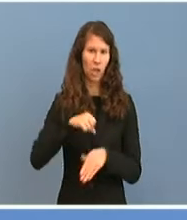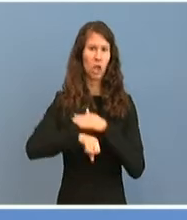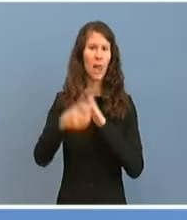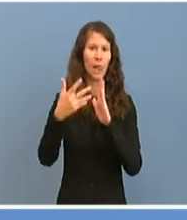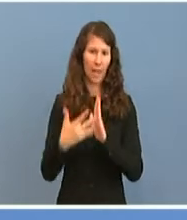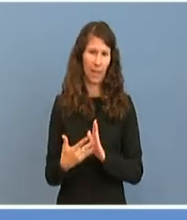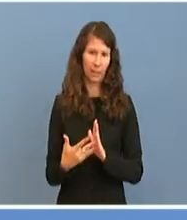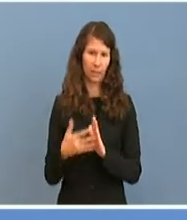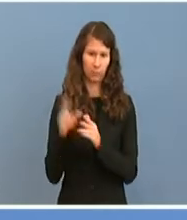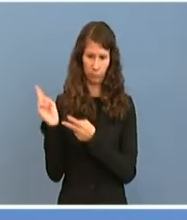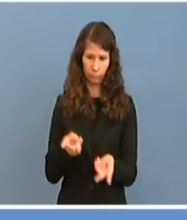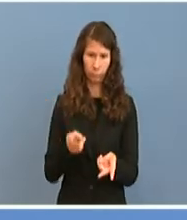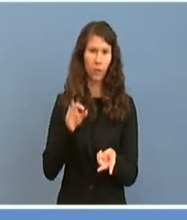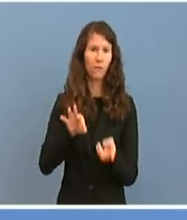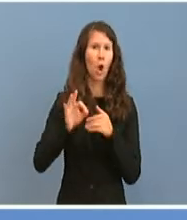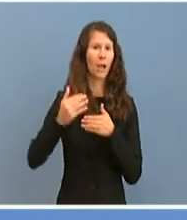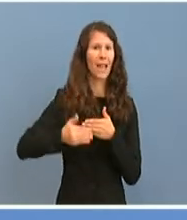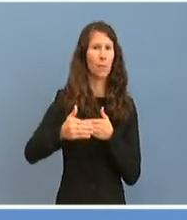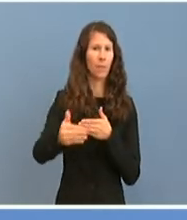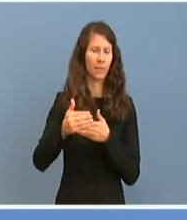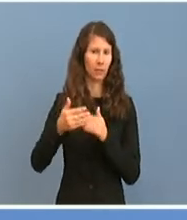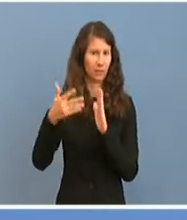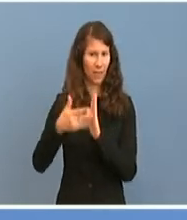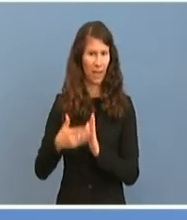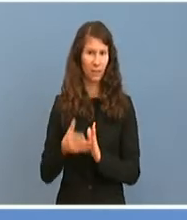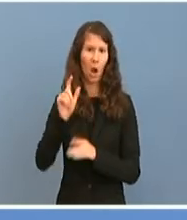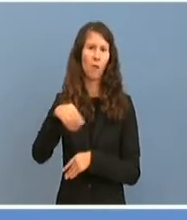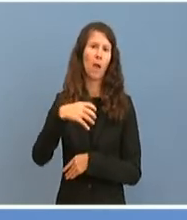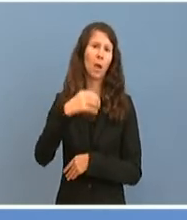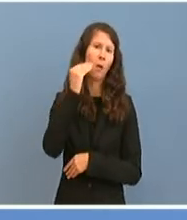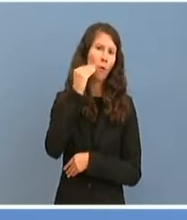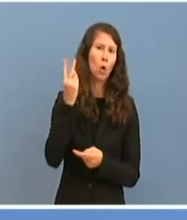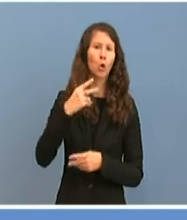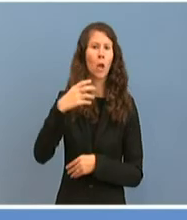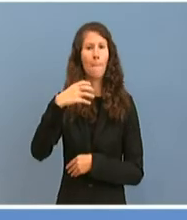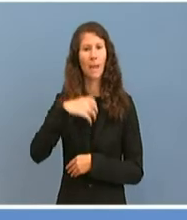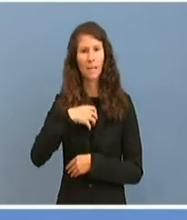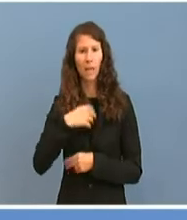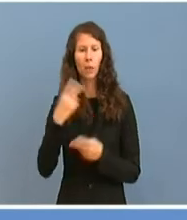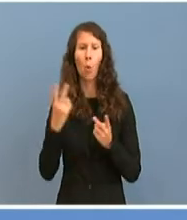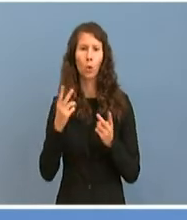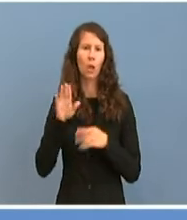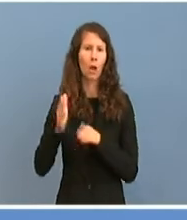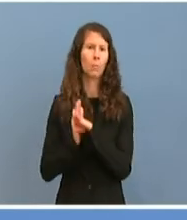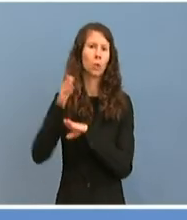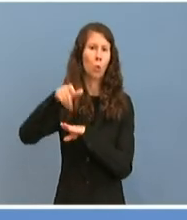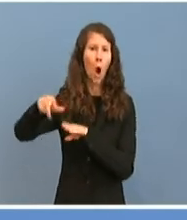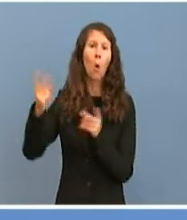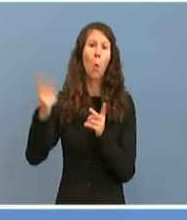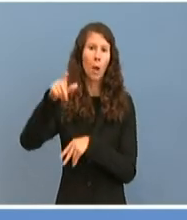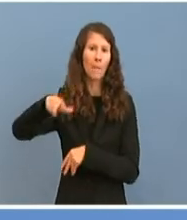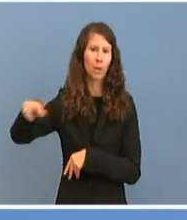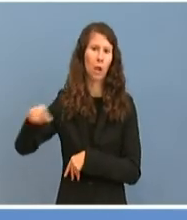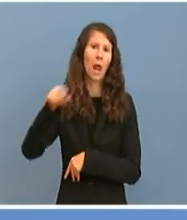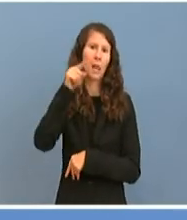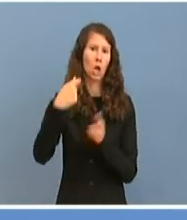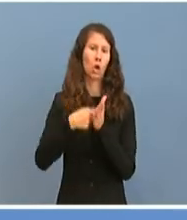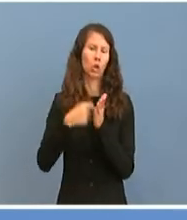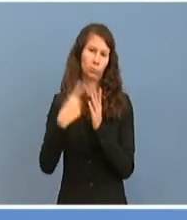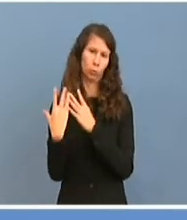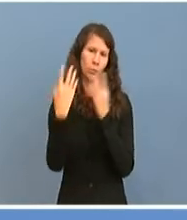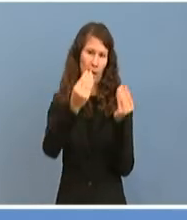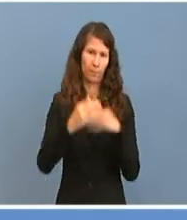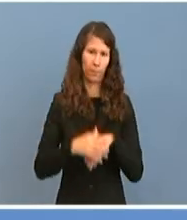SARS-CoV-2-Schnelltests für regelmäßige Testungen der Bewohner bzw. Patienten, deren Besucher und das Personal übernommen werden. Die verfügbaren